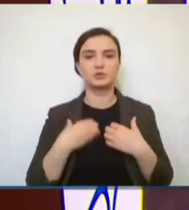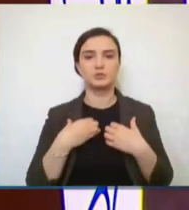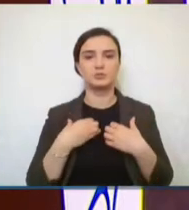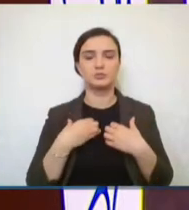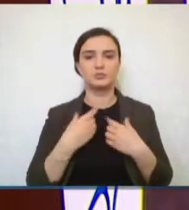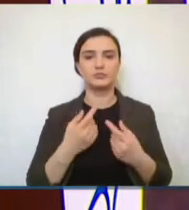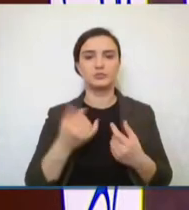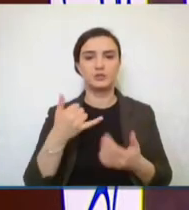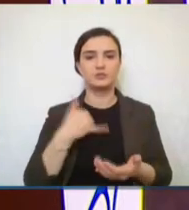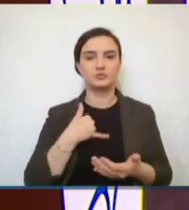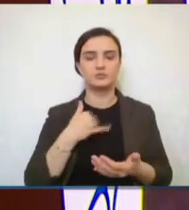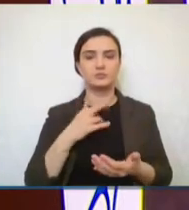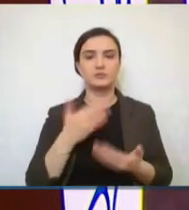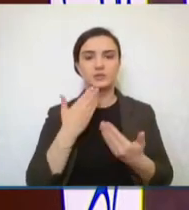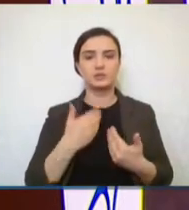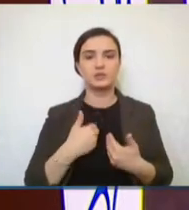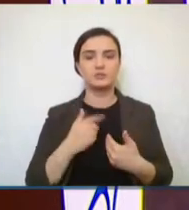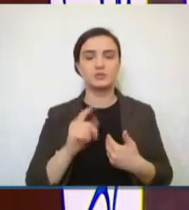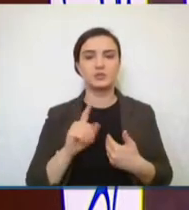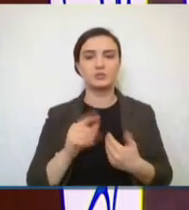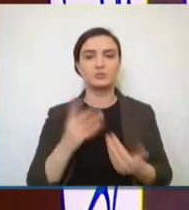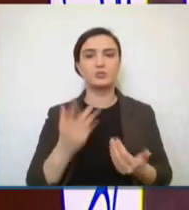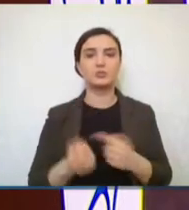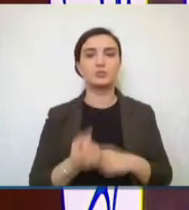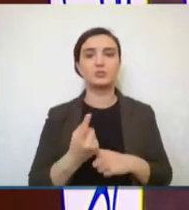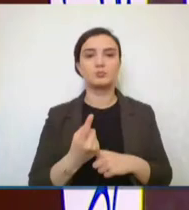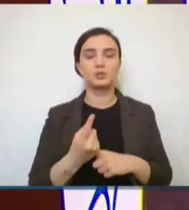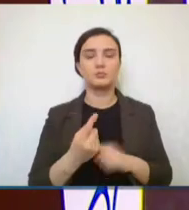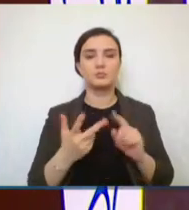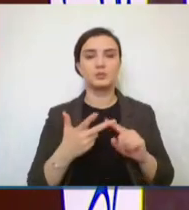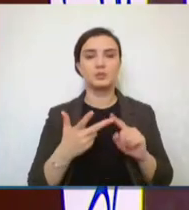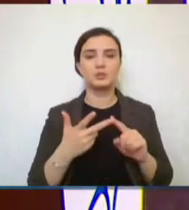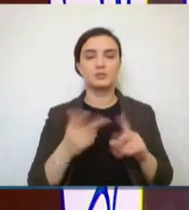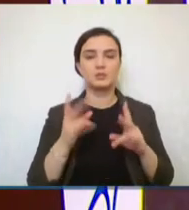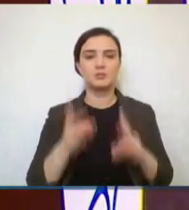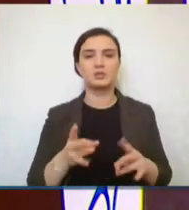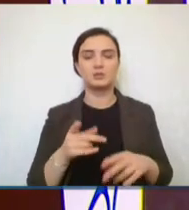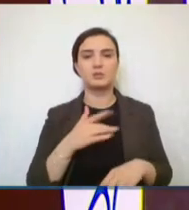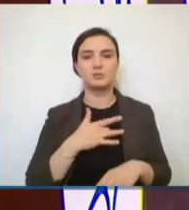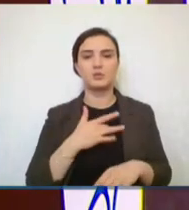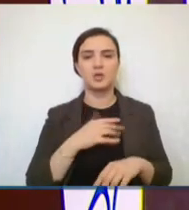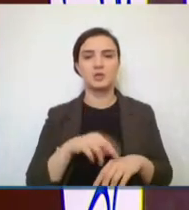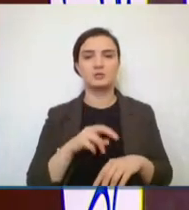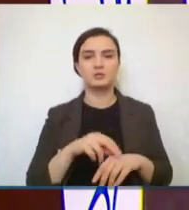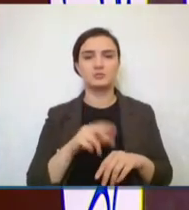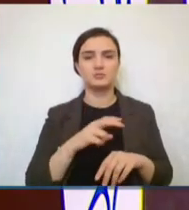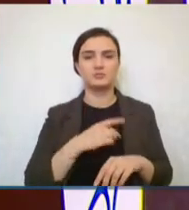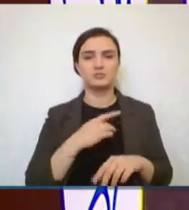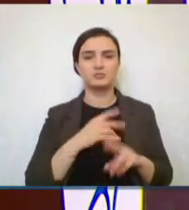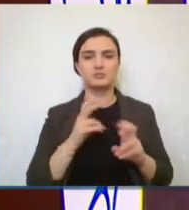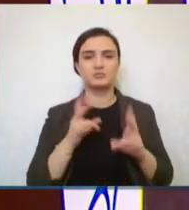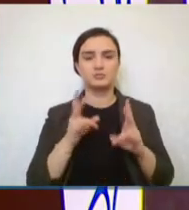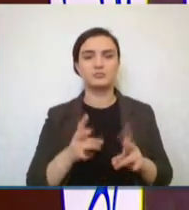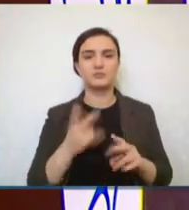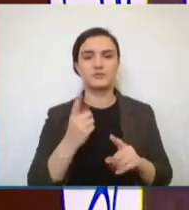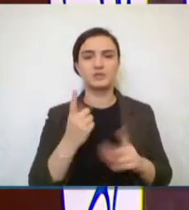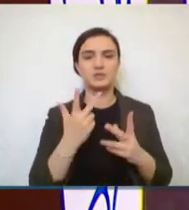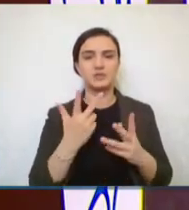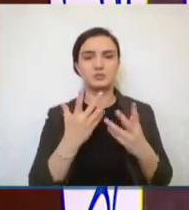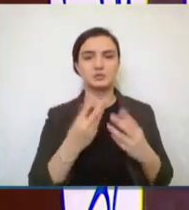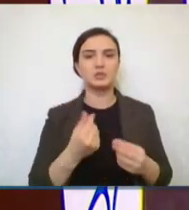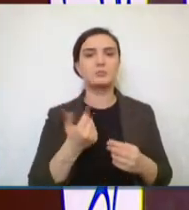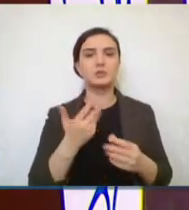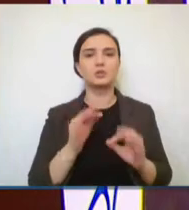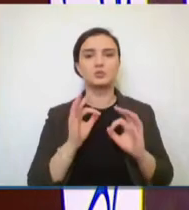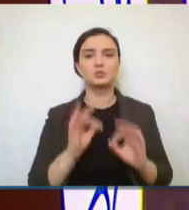და გვეკითხება, რომ თურმე აი მესამეც ემართება მიოკარდიტი პირველივე სამ დღეს და რამდენად სწორია და როგორ